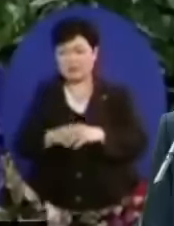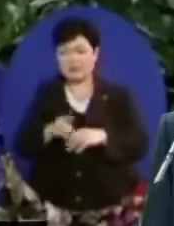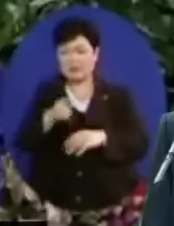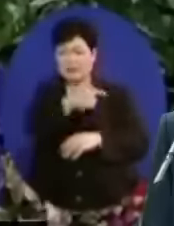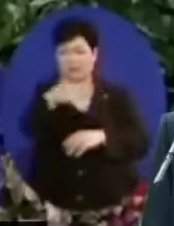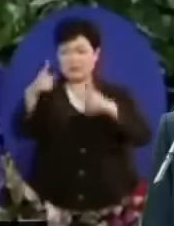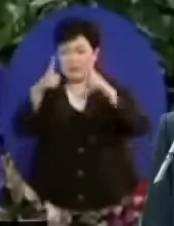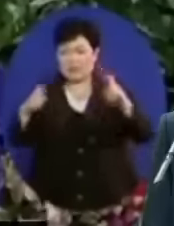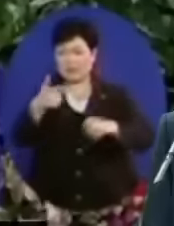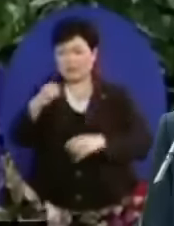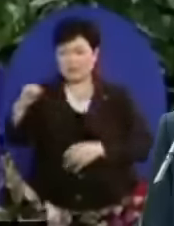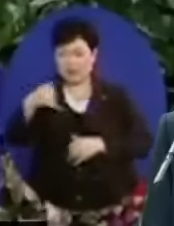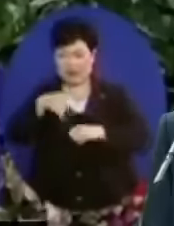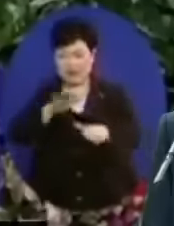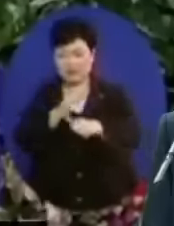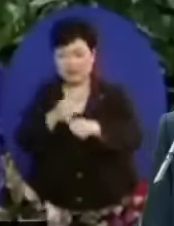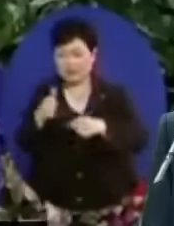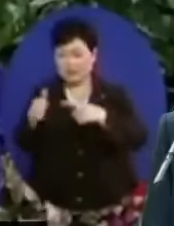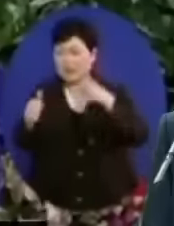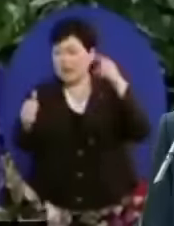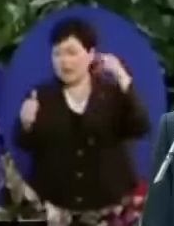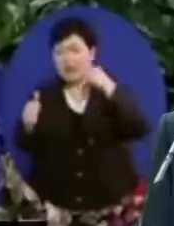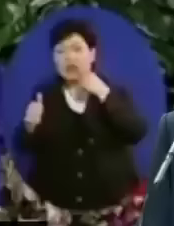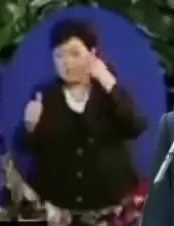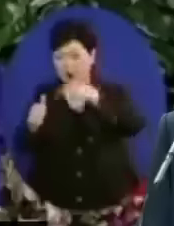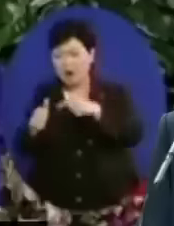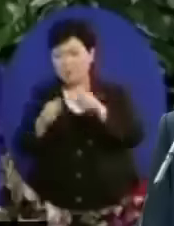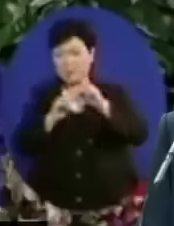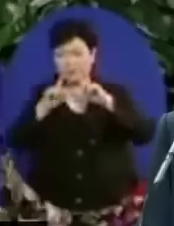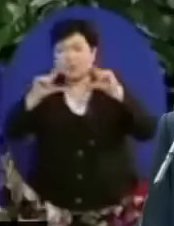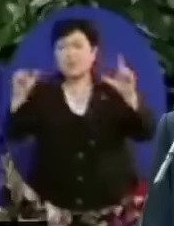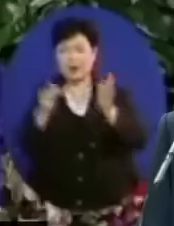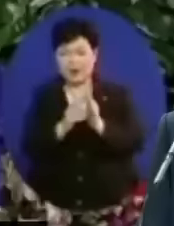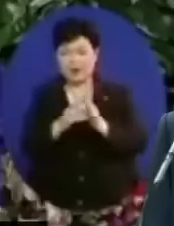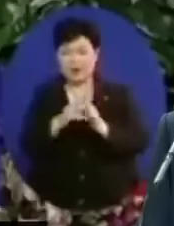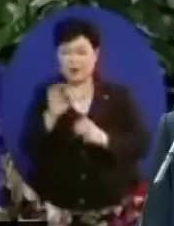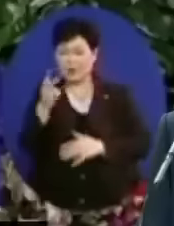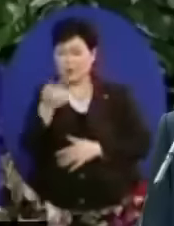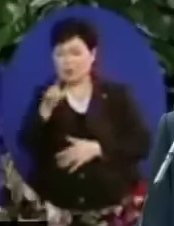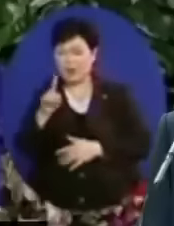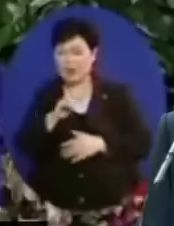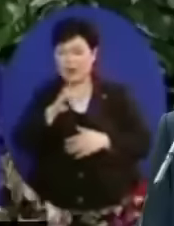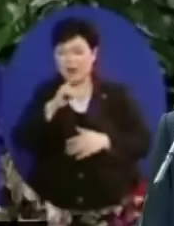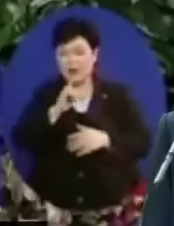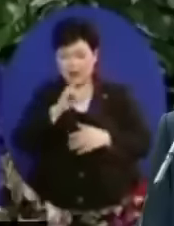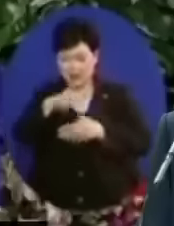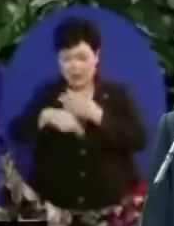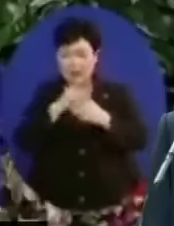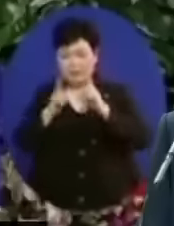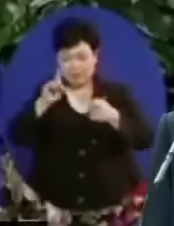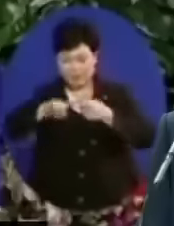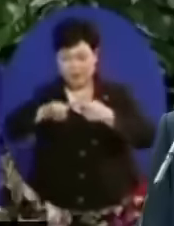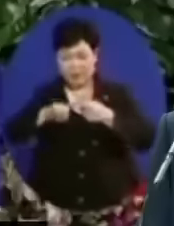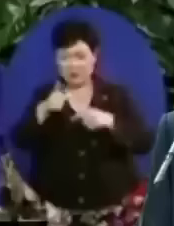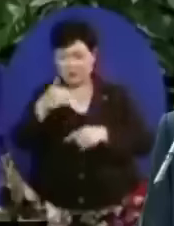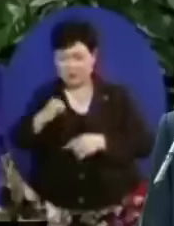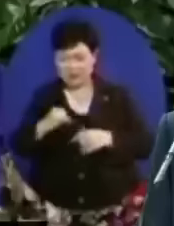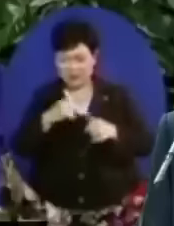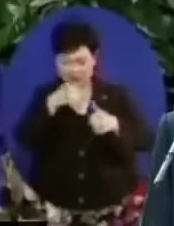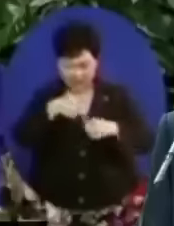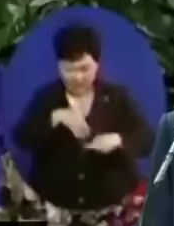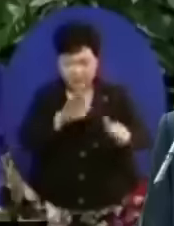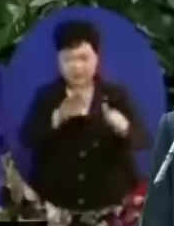성읍 니느웨로 가서 내가 네게 명한 바를 그들에게 선포하라 하신지라. 요나가 야훼의 말씀대로 일어나서 니느웨로 가니라.